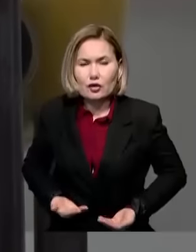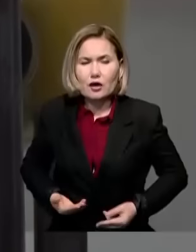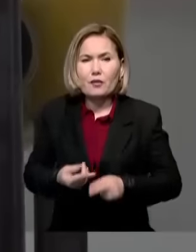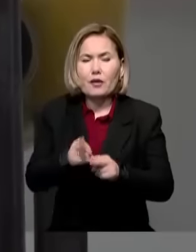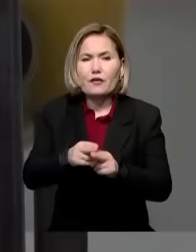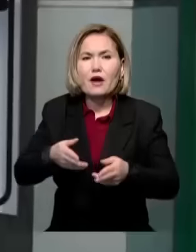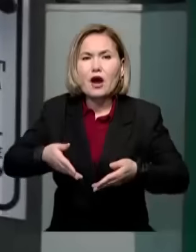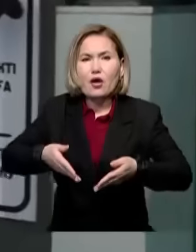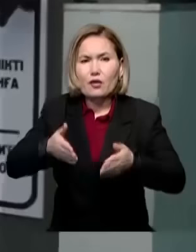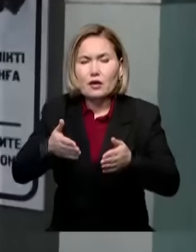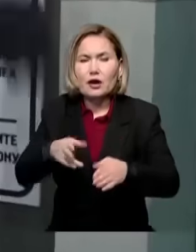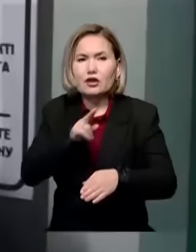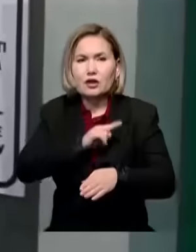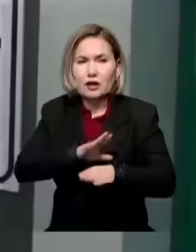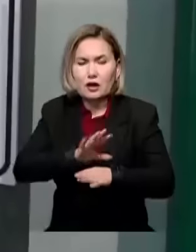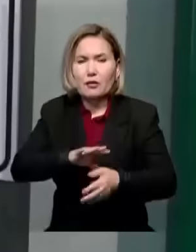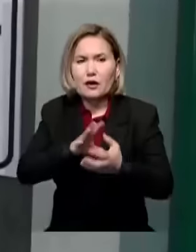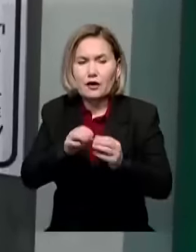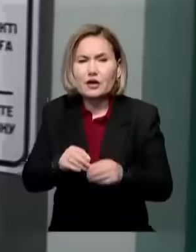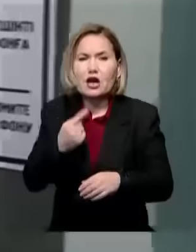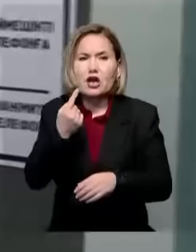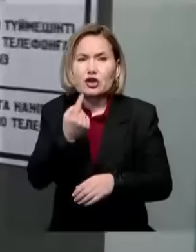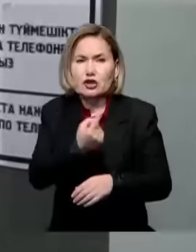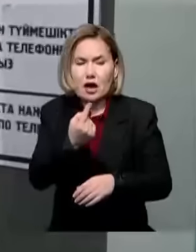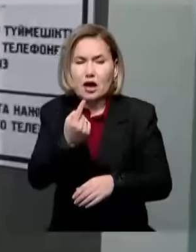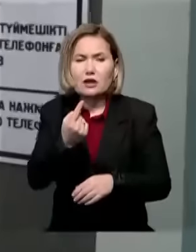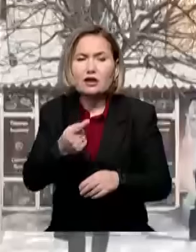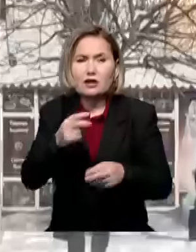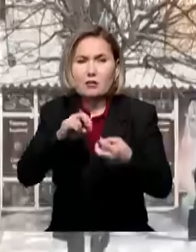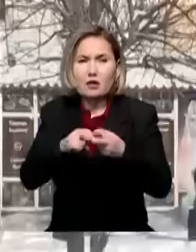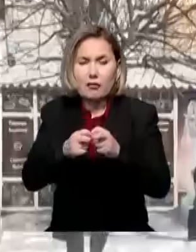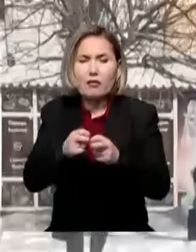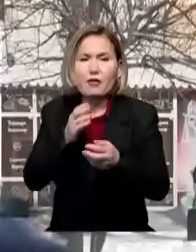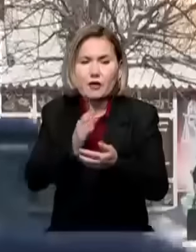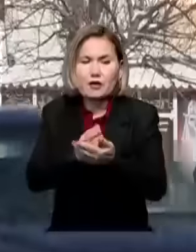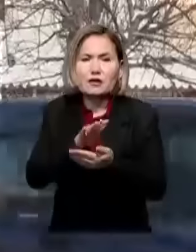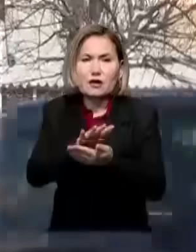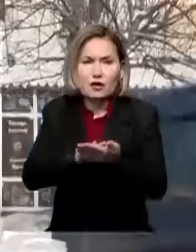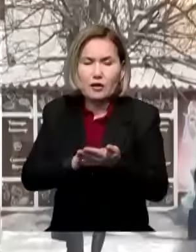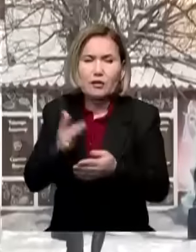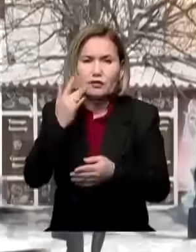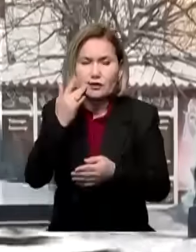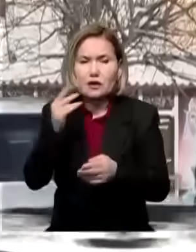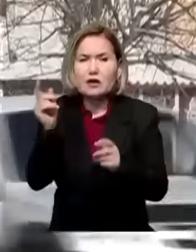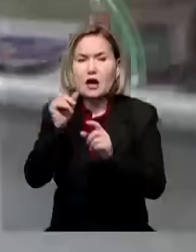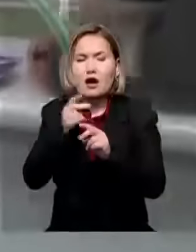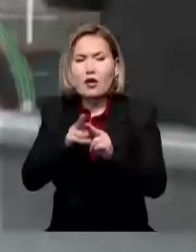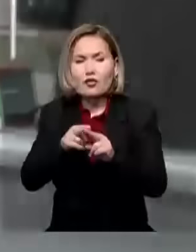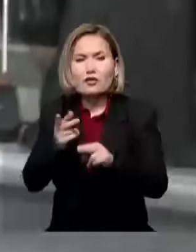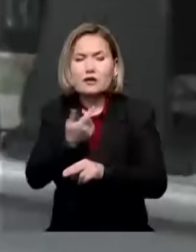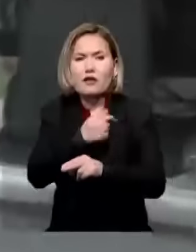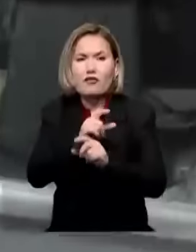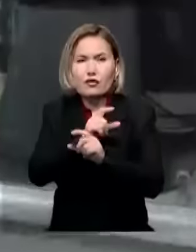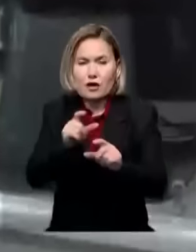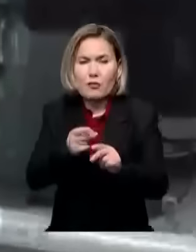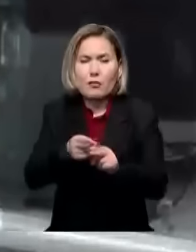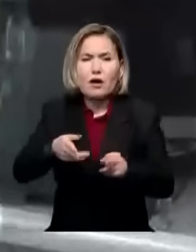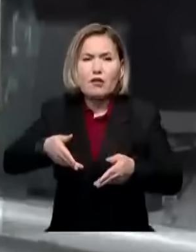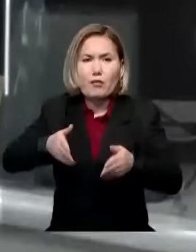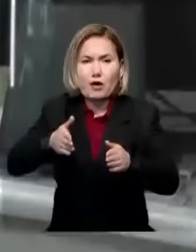кіреберістегі пандус істемейді. Бұл жалғыз кедергі емес. Ол үшін дүкен, дәріханалар да қол жетімсіз. Здравствуйте, а